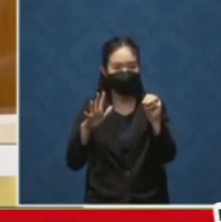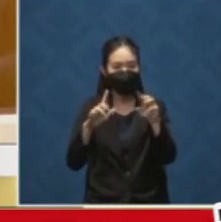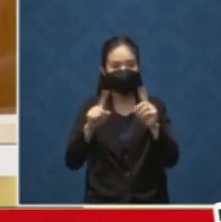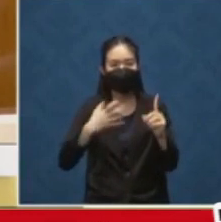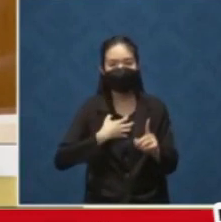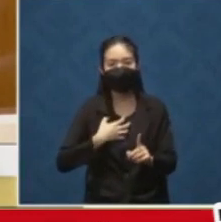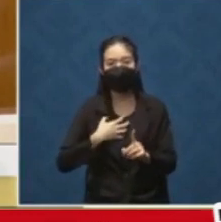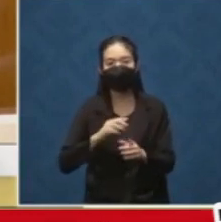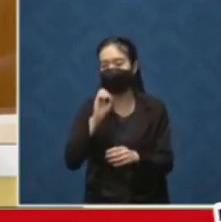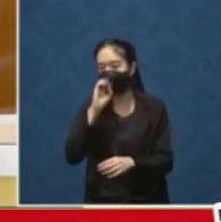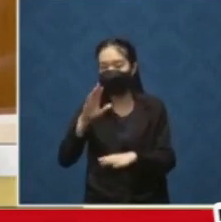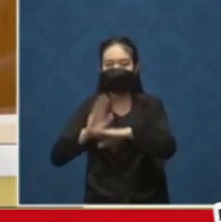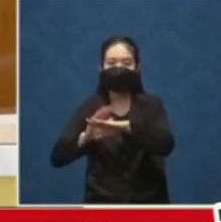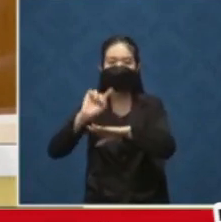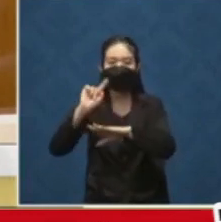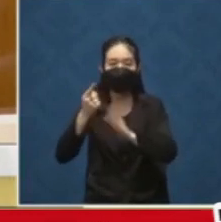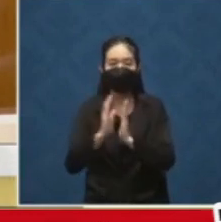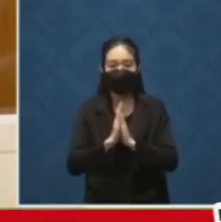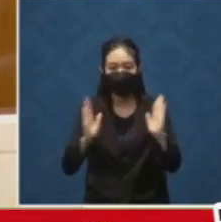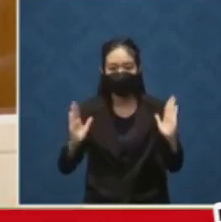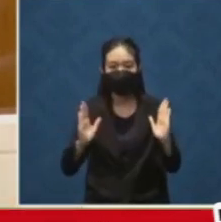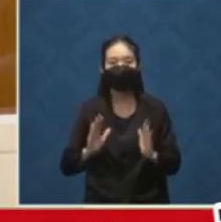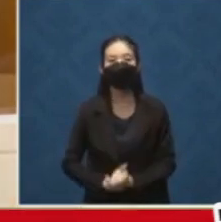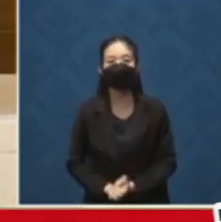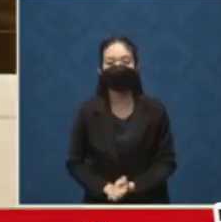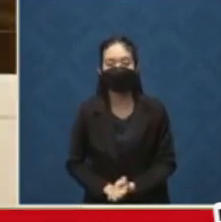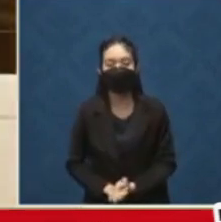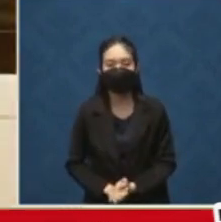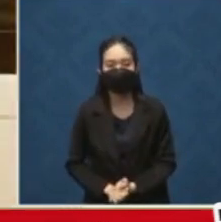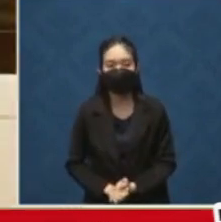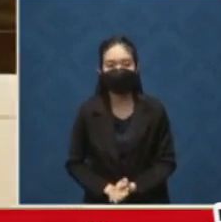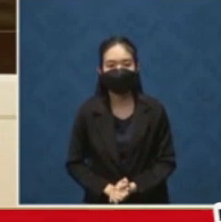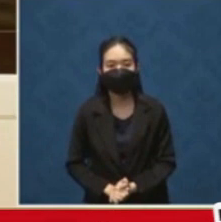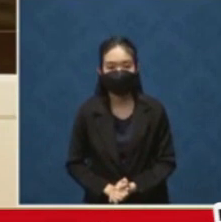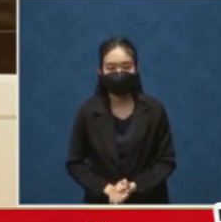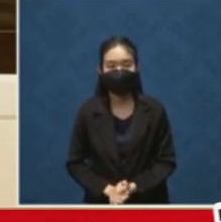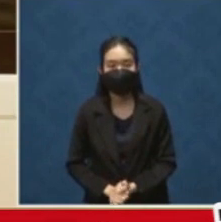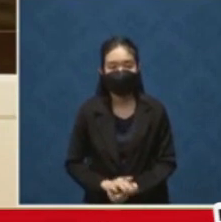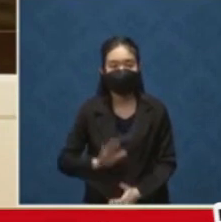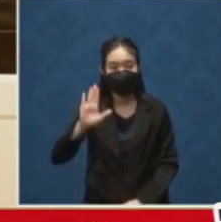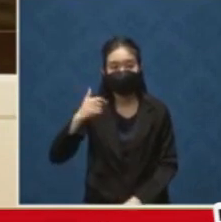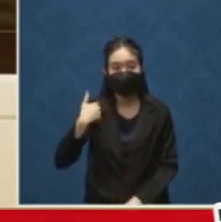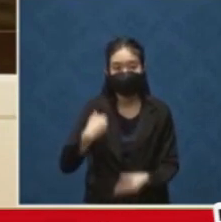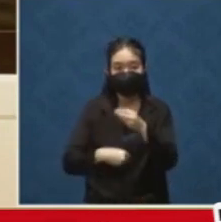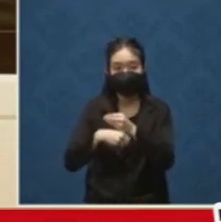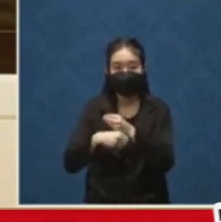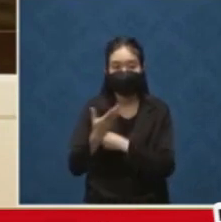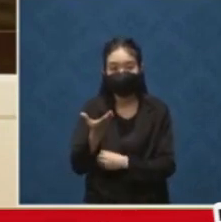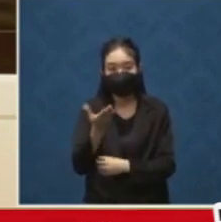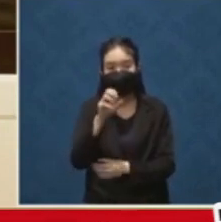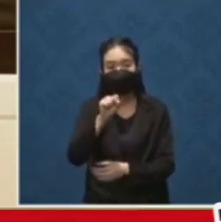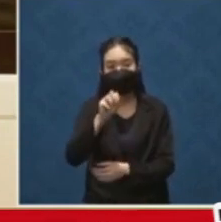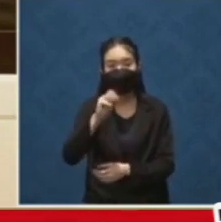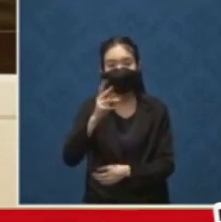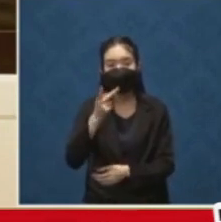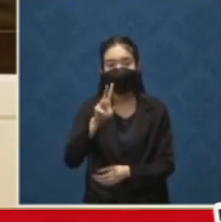มคิ